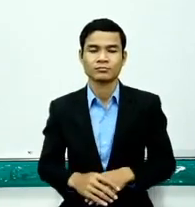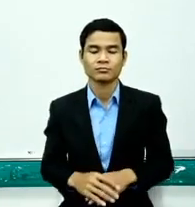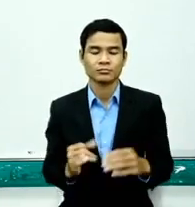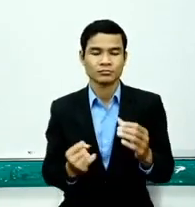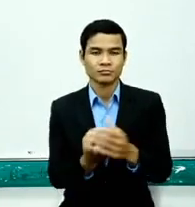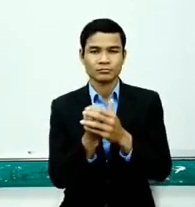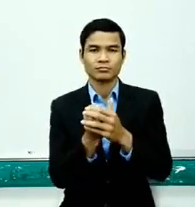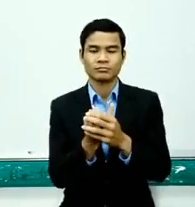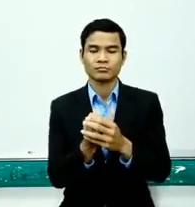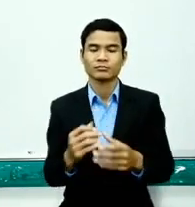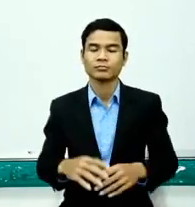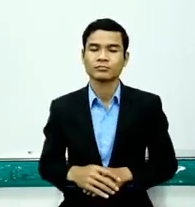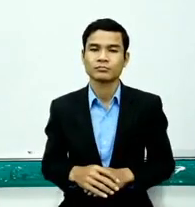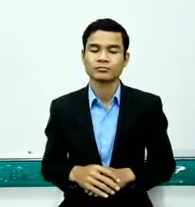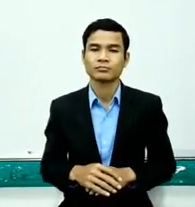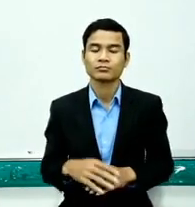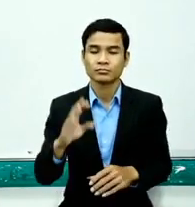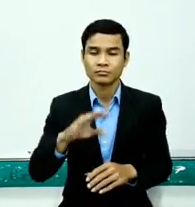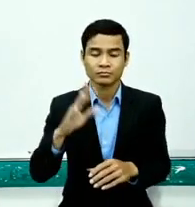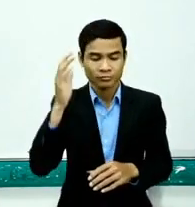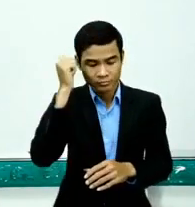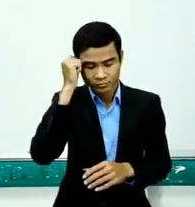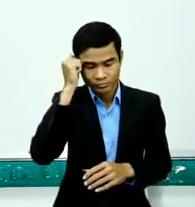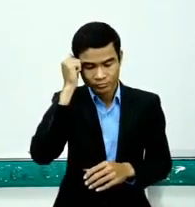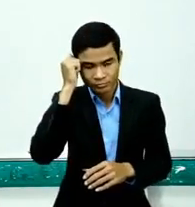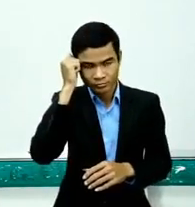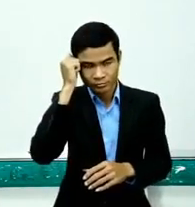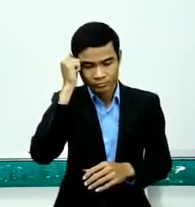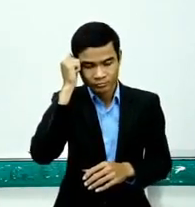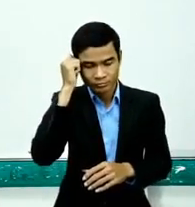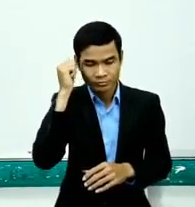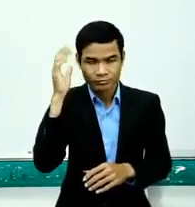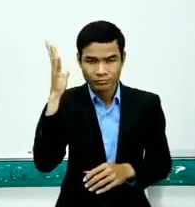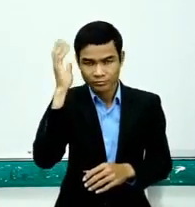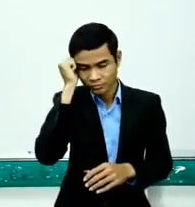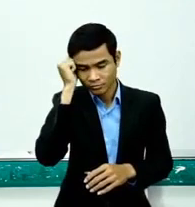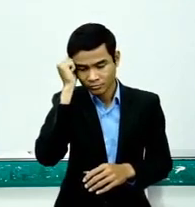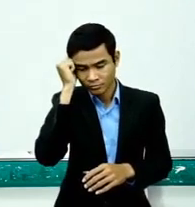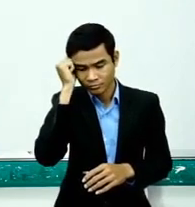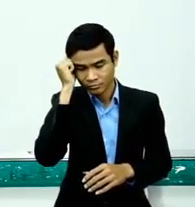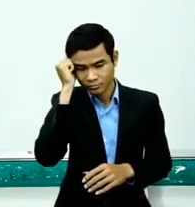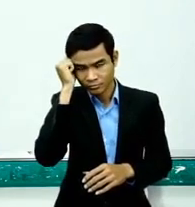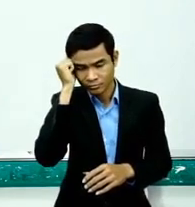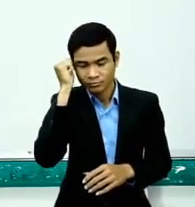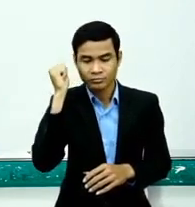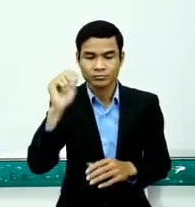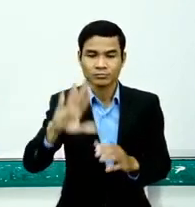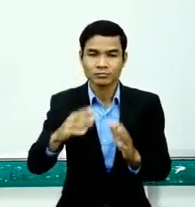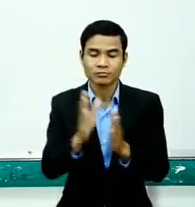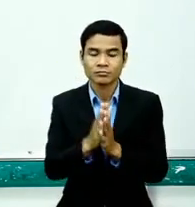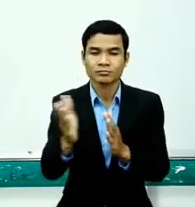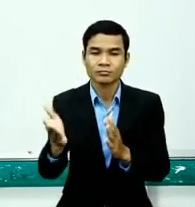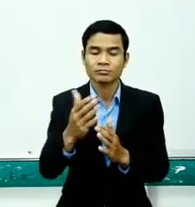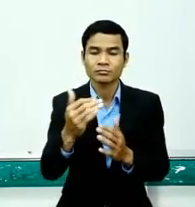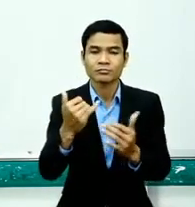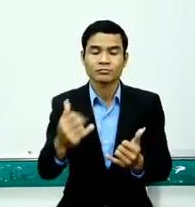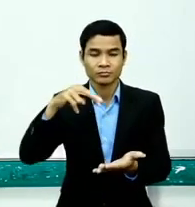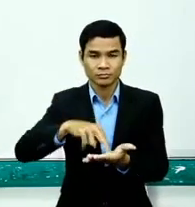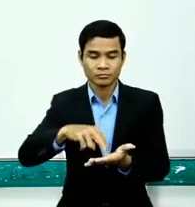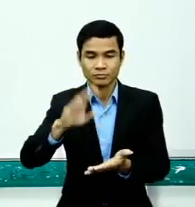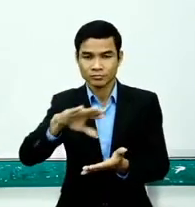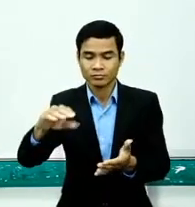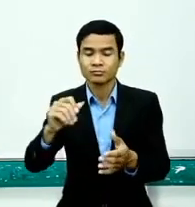ដោះចាំចាំអរគុណកូនឥឡូវកូនក្រំឈើកូនត្រៀ